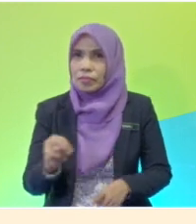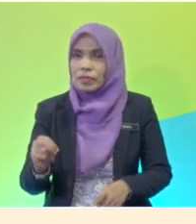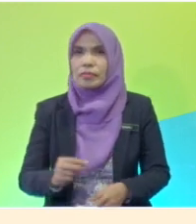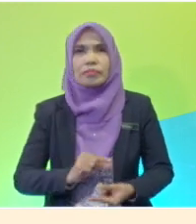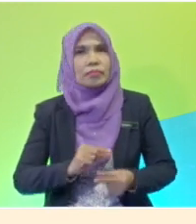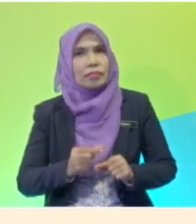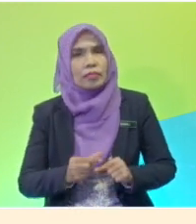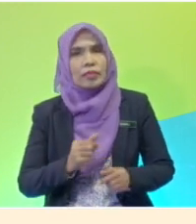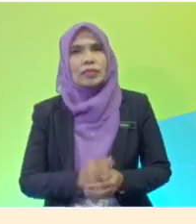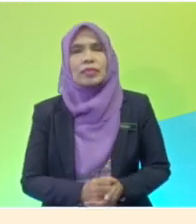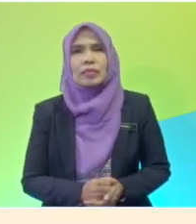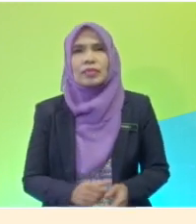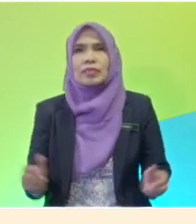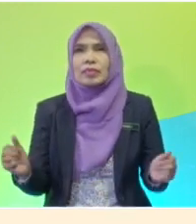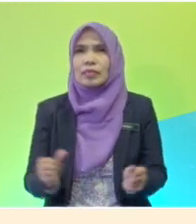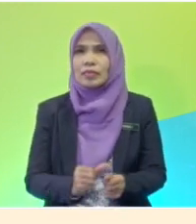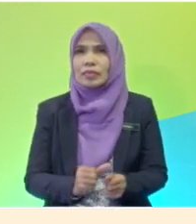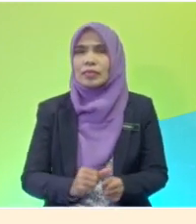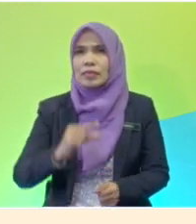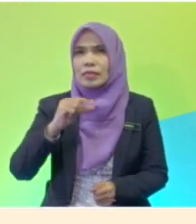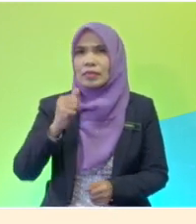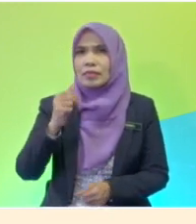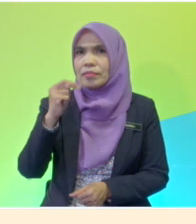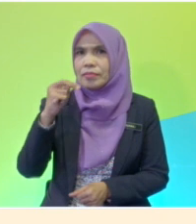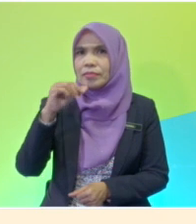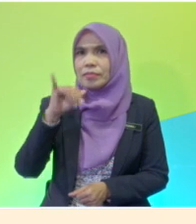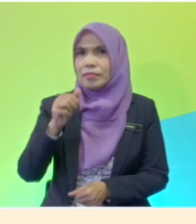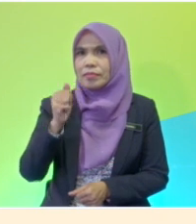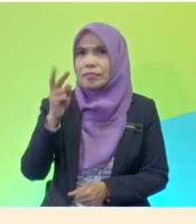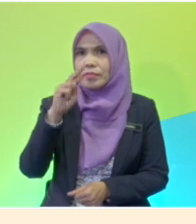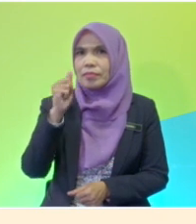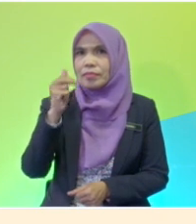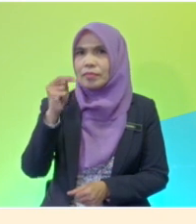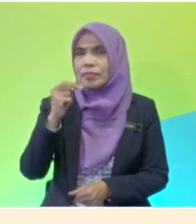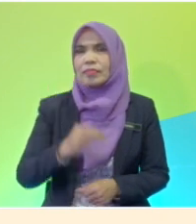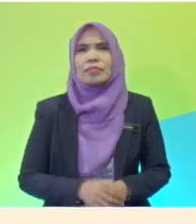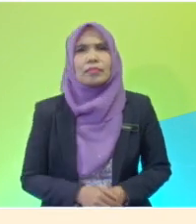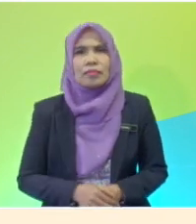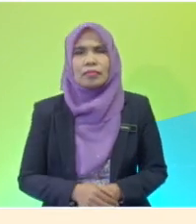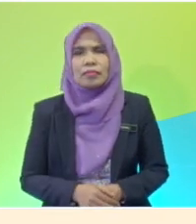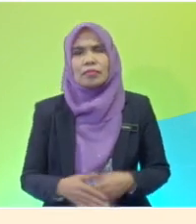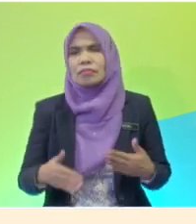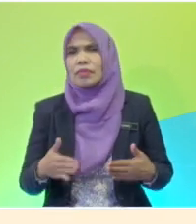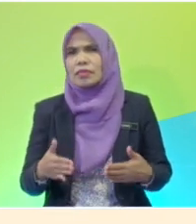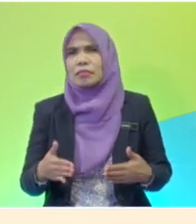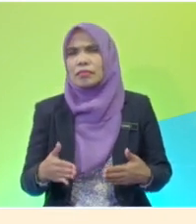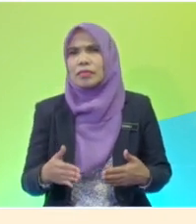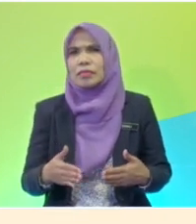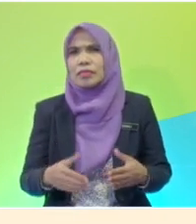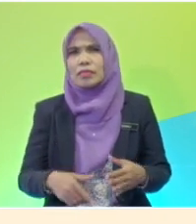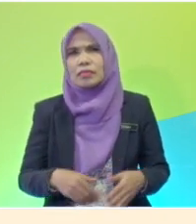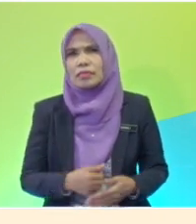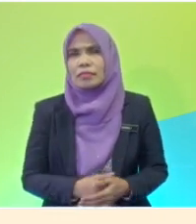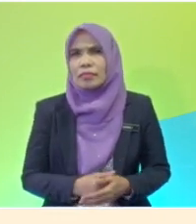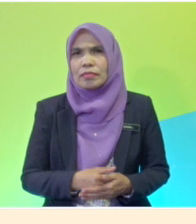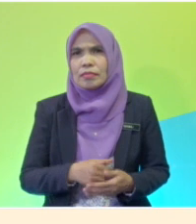kepada ganjaran aja enggak kita Salahkan diri tapi lepas ini kita buat lagi Insyaallah kita akan dapat yang lebih bagus oke